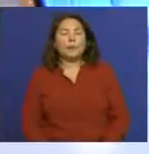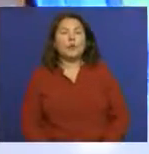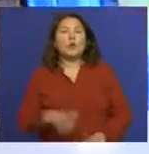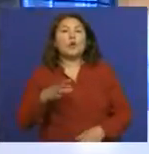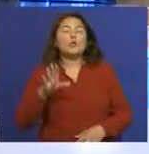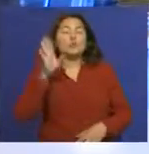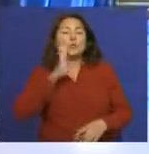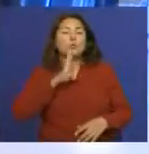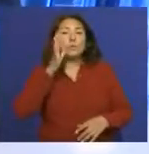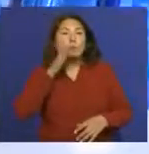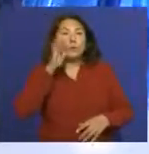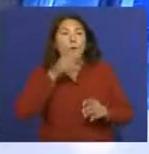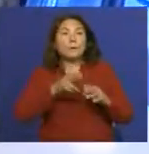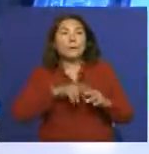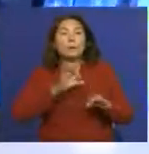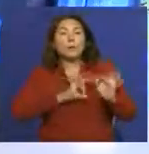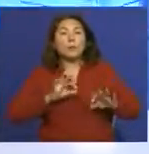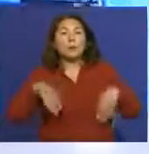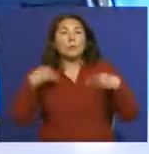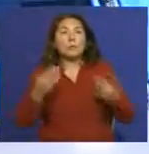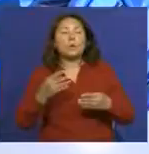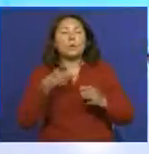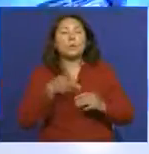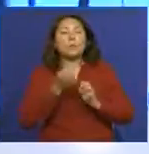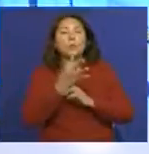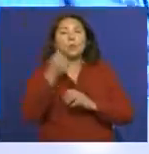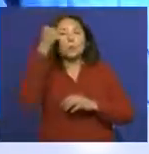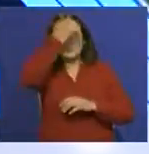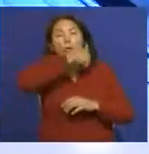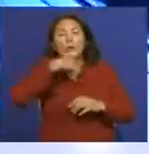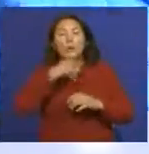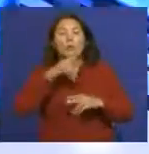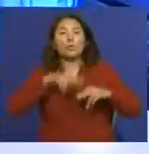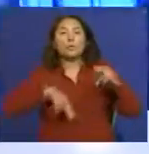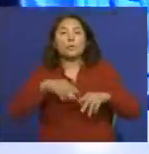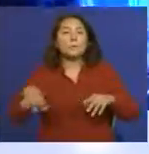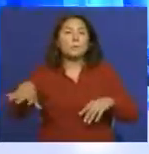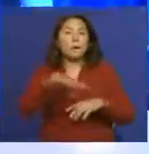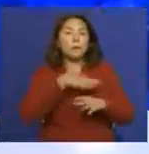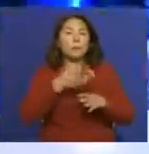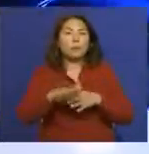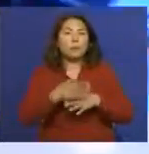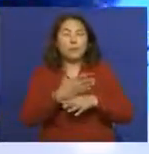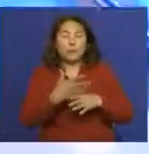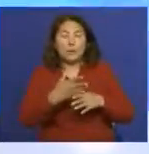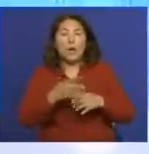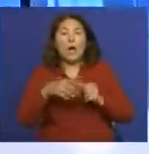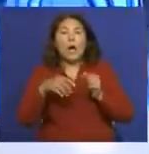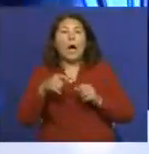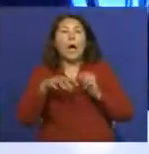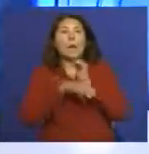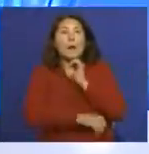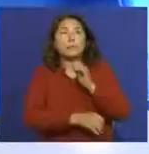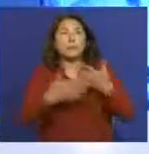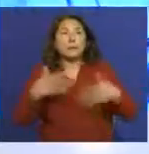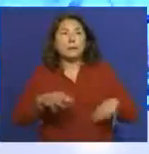Су тазартқыш қазандықтар пайдалануға берілмек. 2014 жылы басталған құрылыстың барлық бөлігіндегі жұмыстар легі аяқталды. Қазіргі